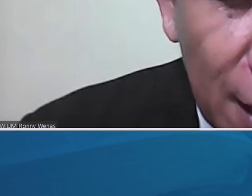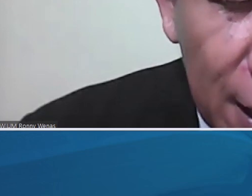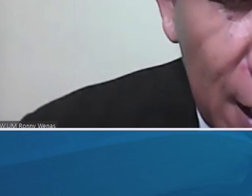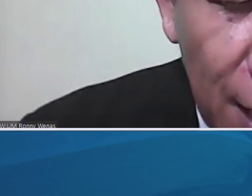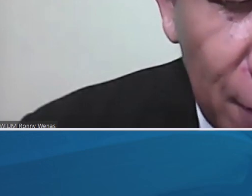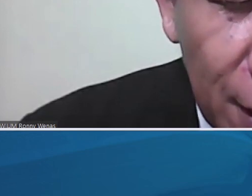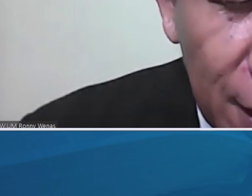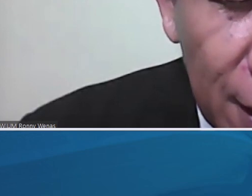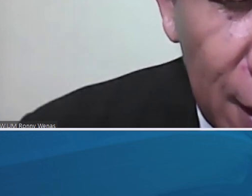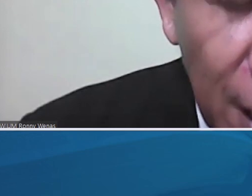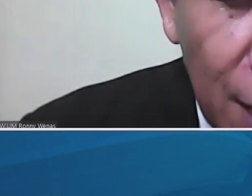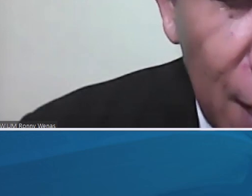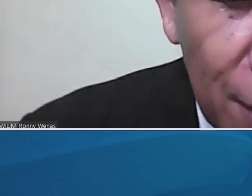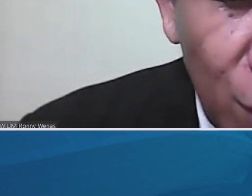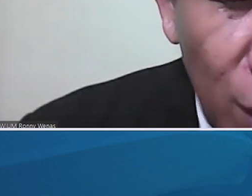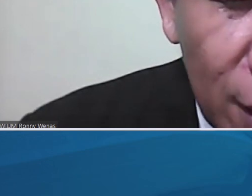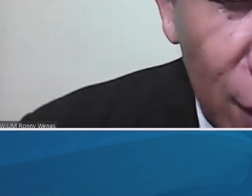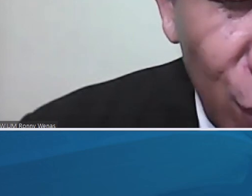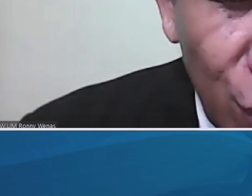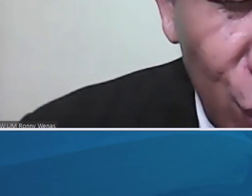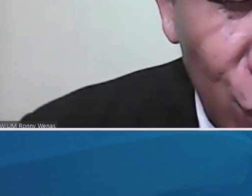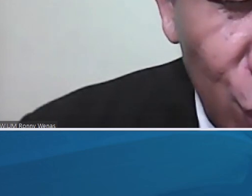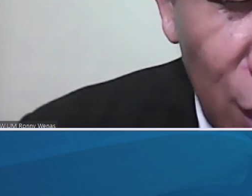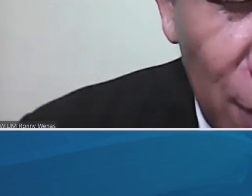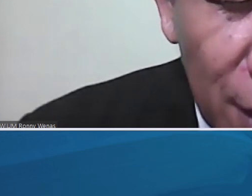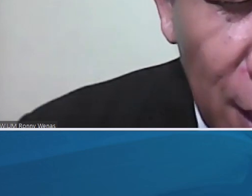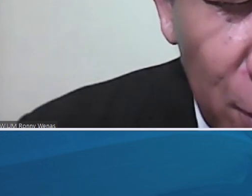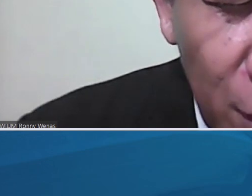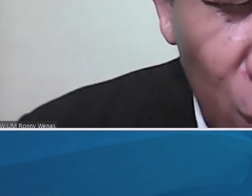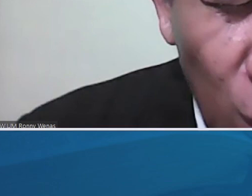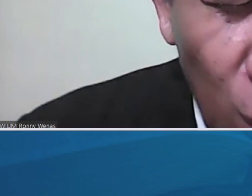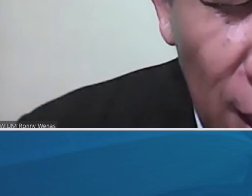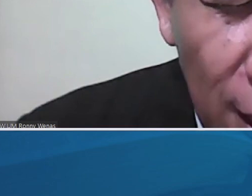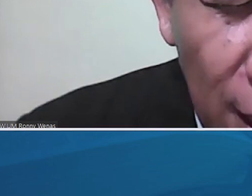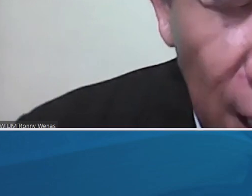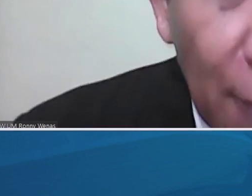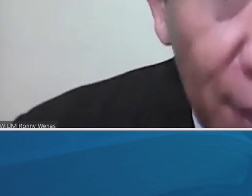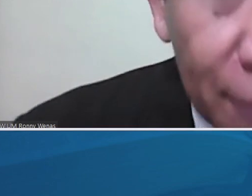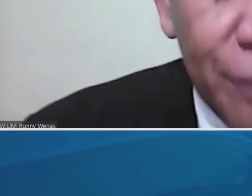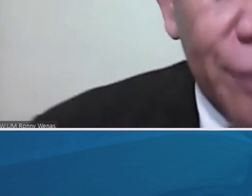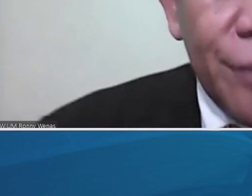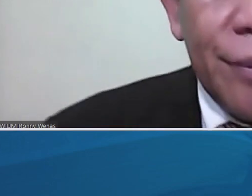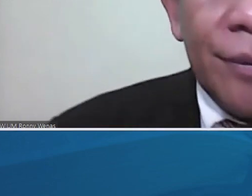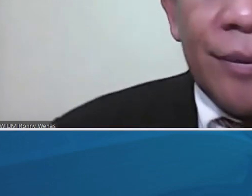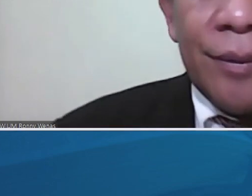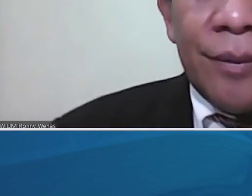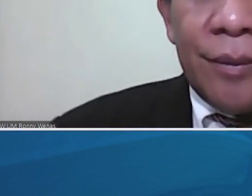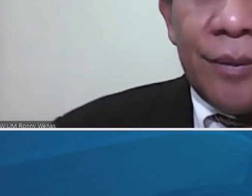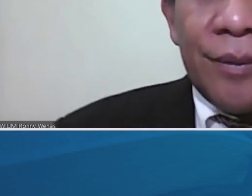menyelamatkan kami di dalam nama Tuhan Yesus juruselamat kami berdoa amin